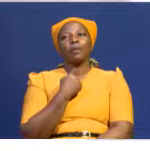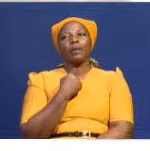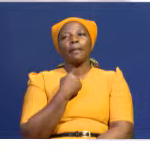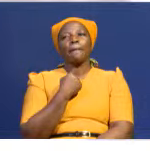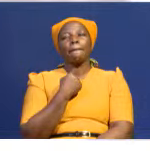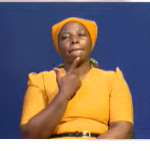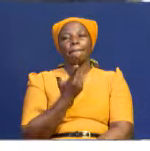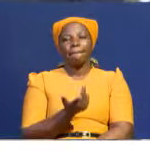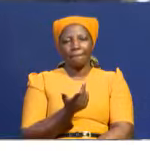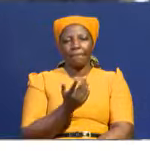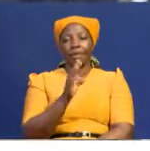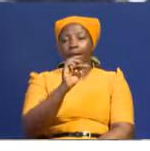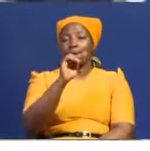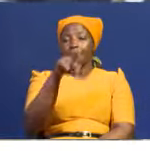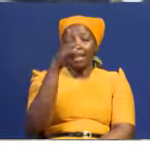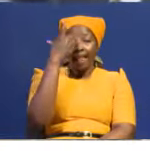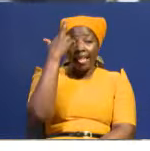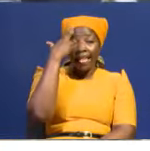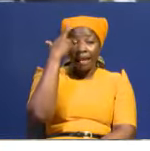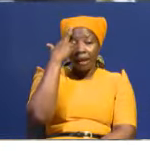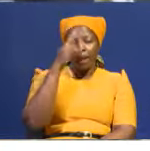hivyo kumbuka